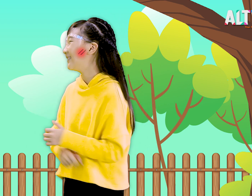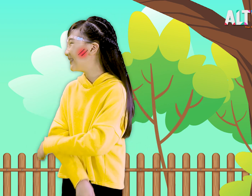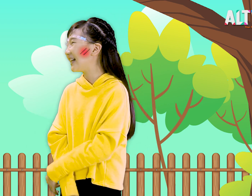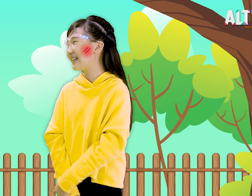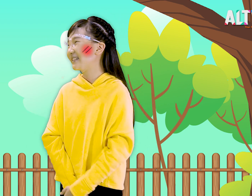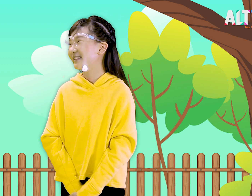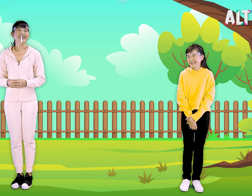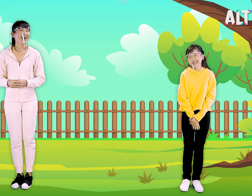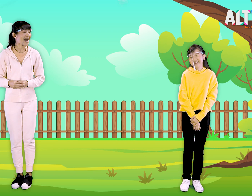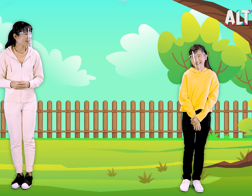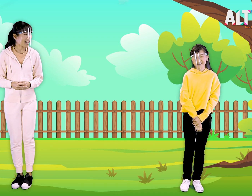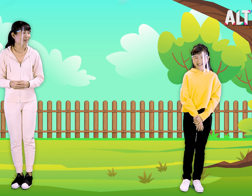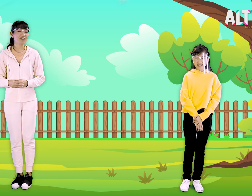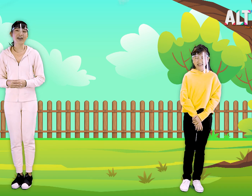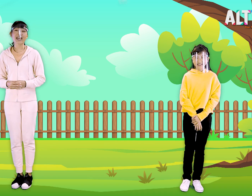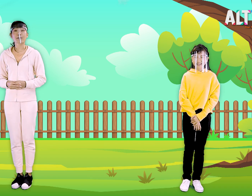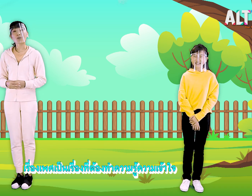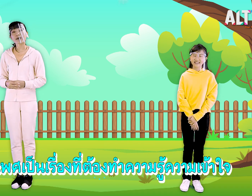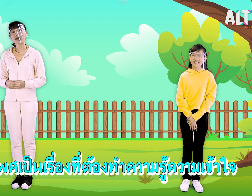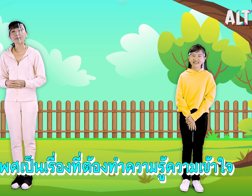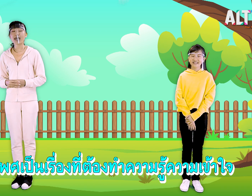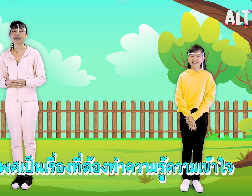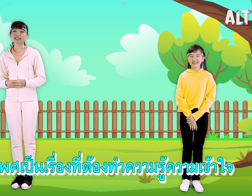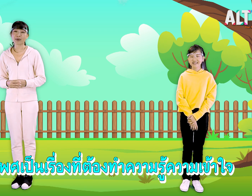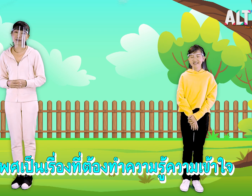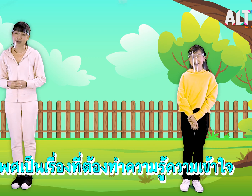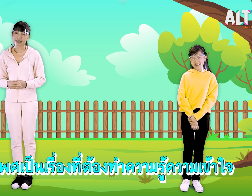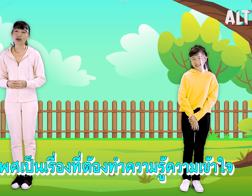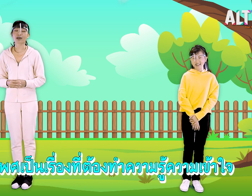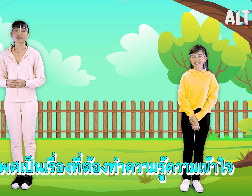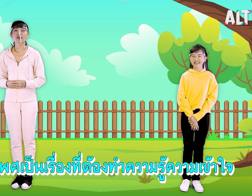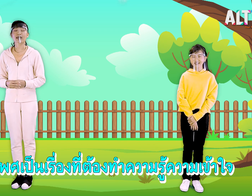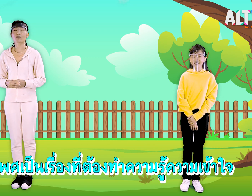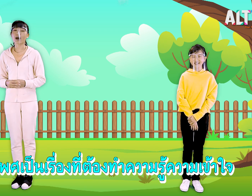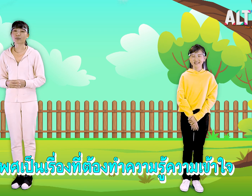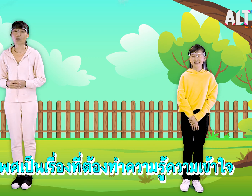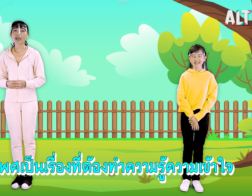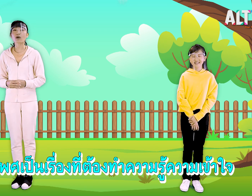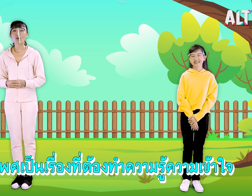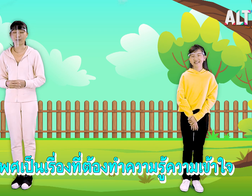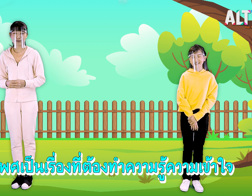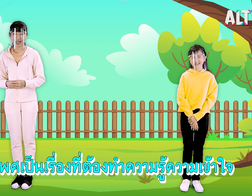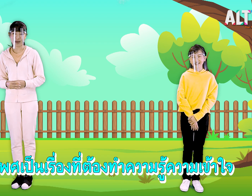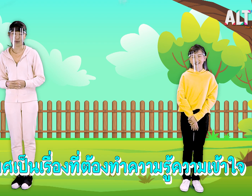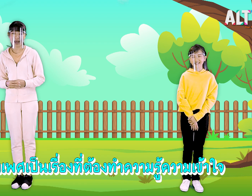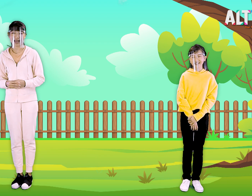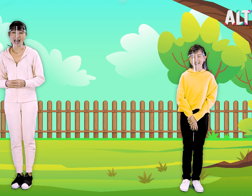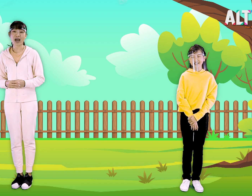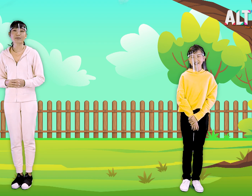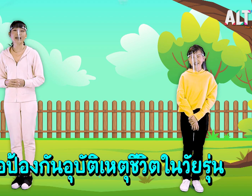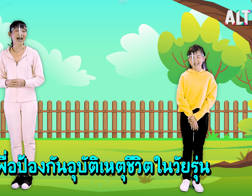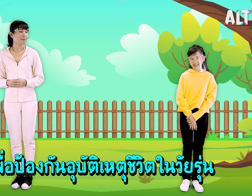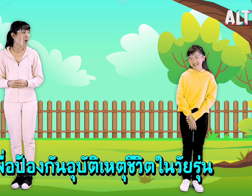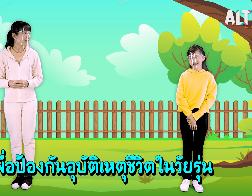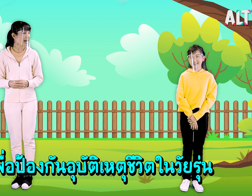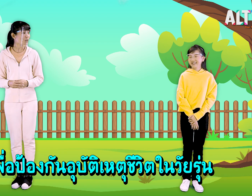เขาค่ะ ไม่ต้องอายหรอกค่ะน้องเฟย์เพราะว่าเรื่องเพศนี้จะเป็นเรื่องที่เราจะต้องทำความรู้และก็ความเข้าใจให้มากๆค่ะ